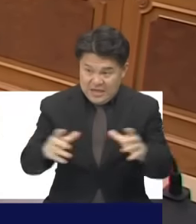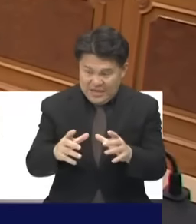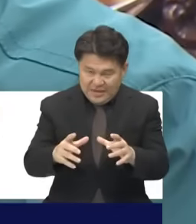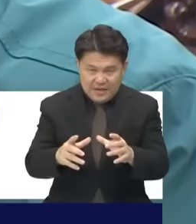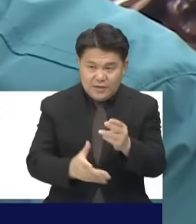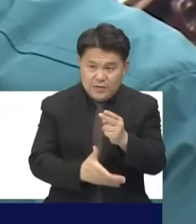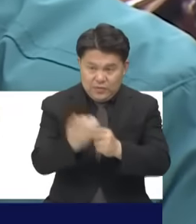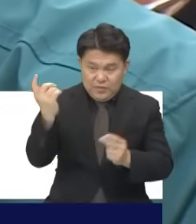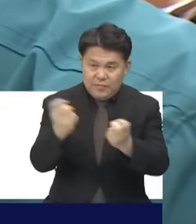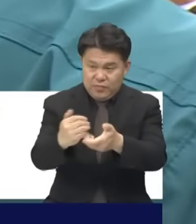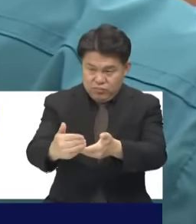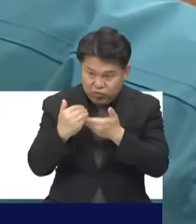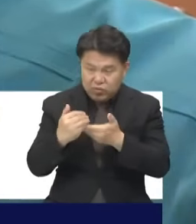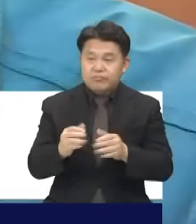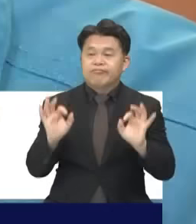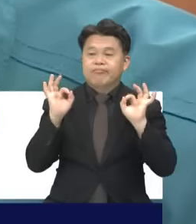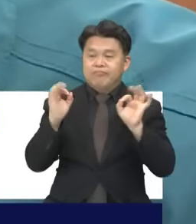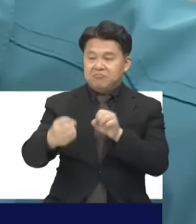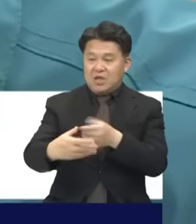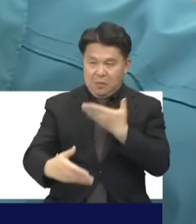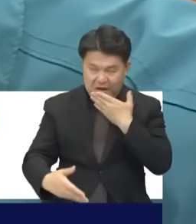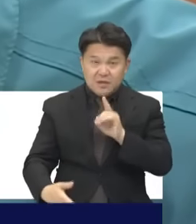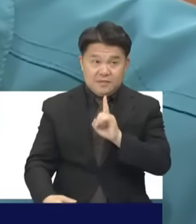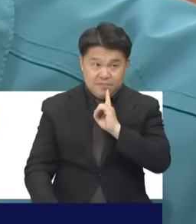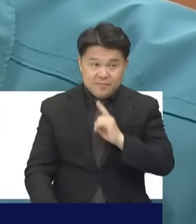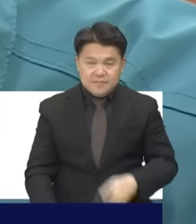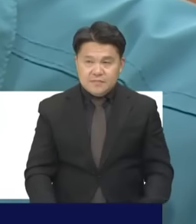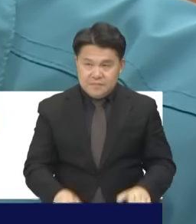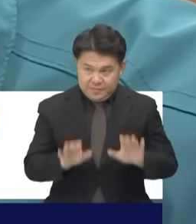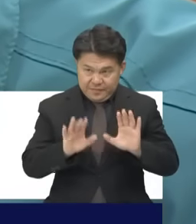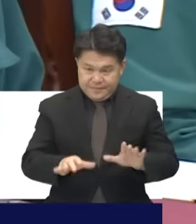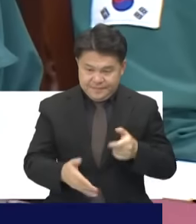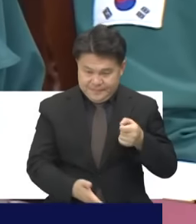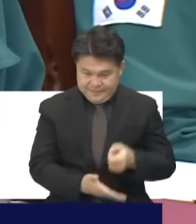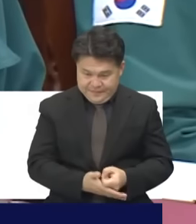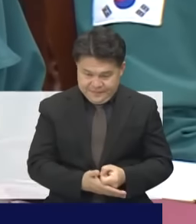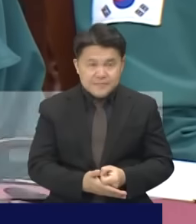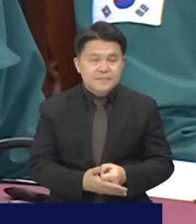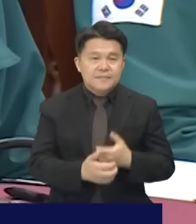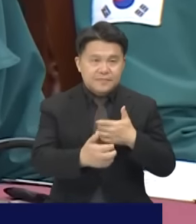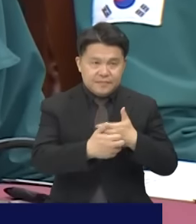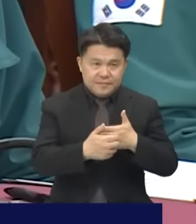단일안을 제시하면 열린 자세로 대화에 나서겠다며 오늘의 결단이 의정